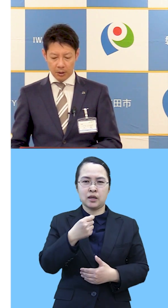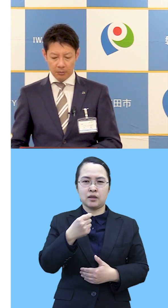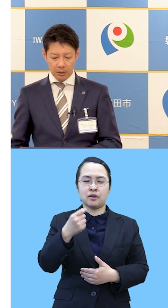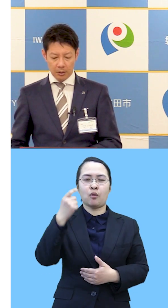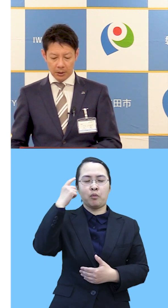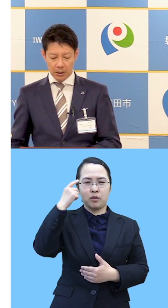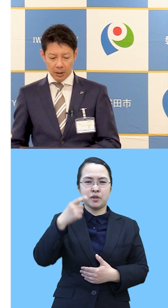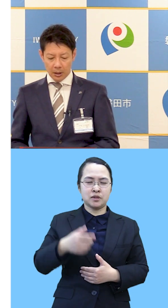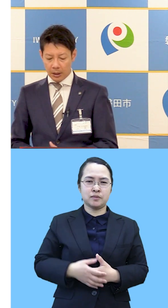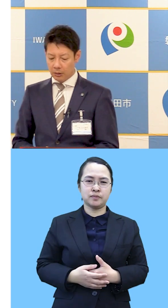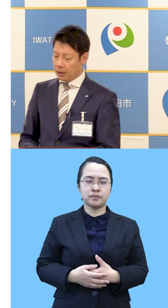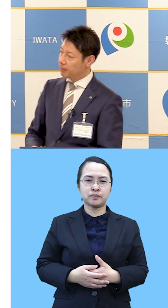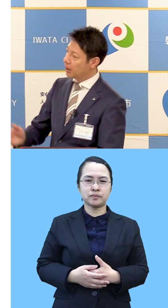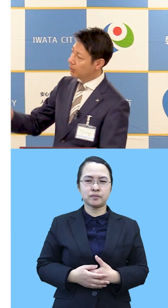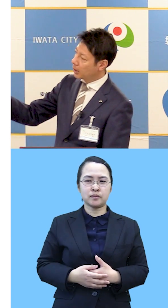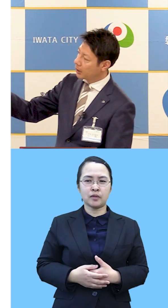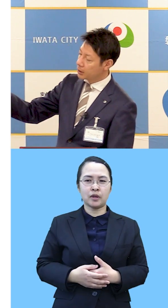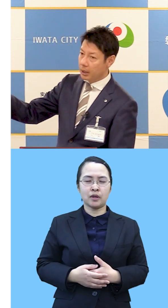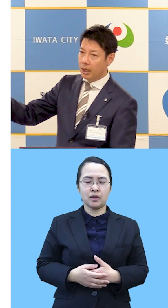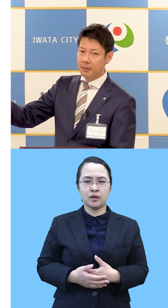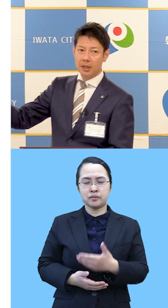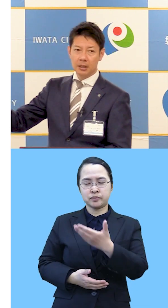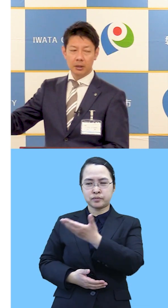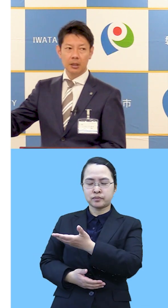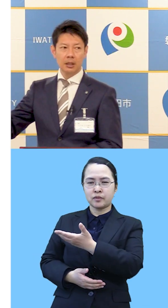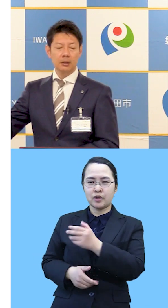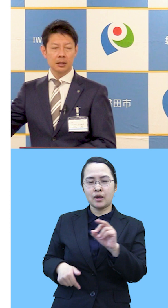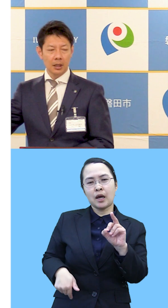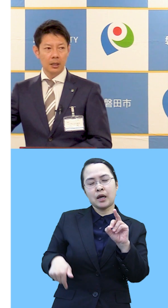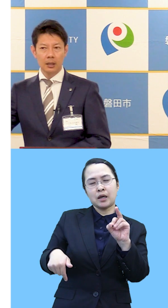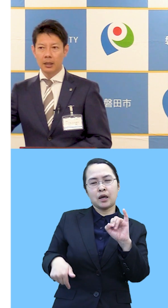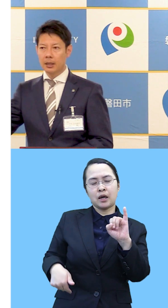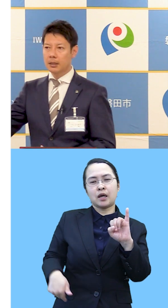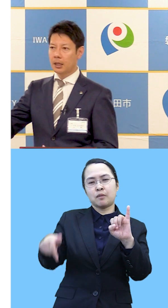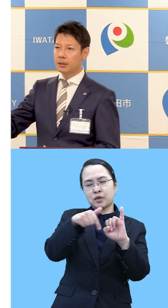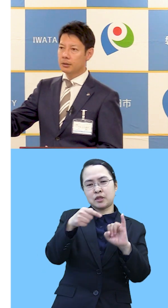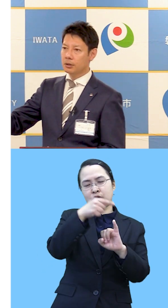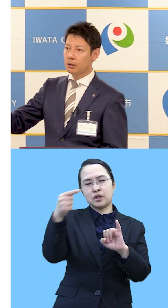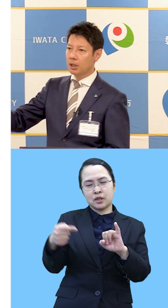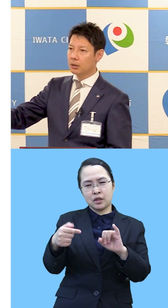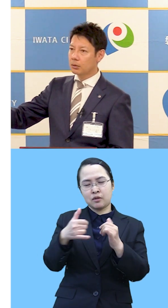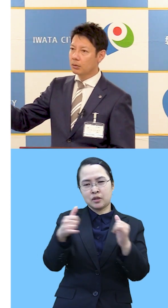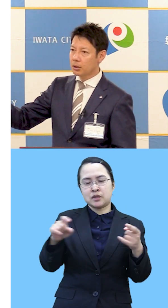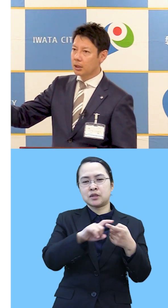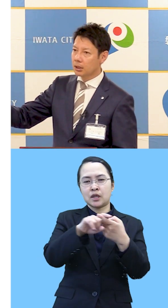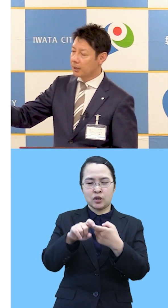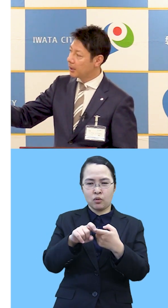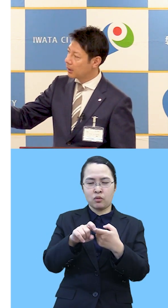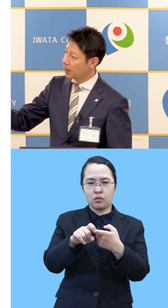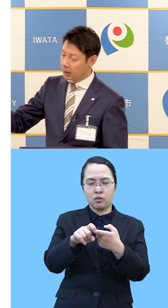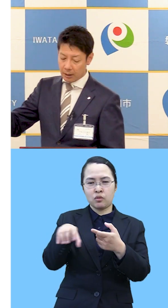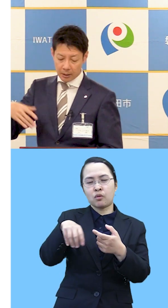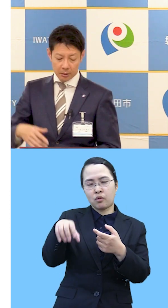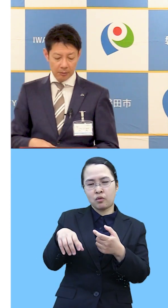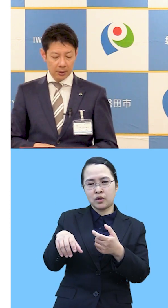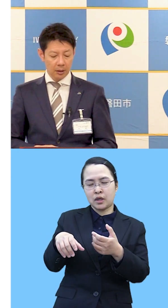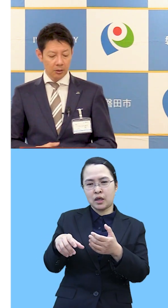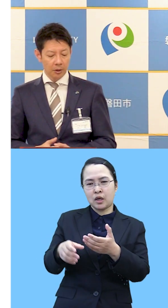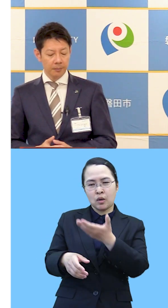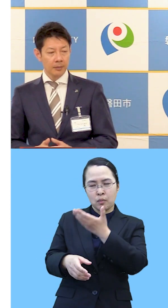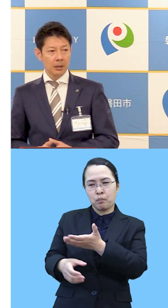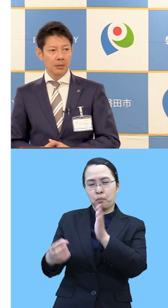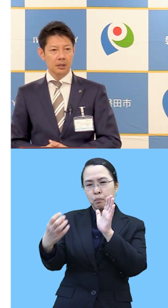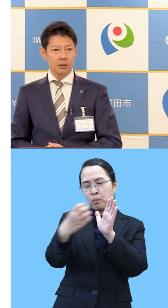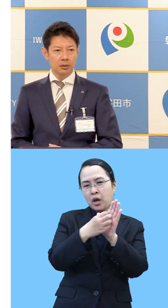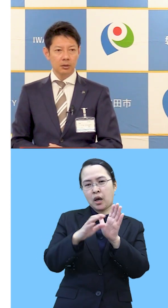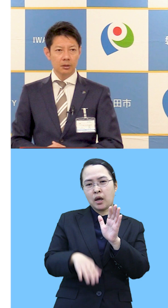というふうに思っております。看板こういう形でアイプラザの1階のですね、社会福祉協議会のところに看板掲げておりますけれども